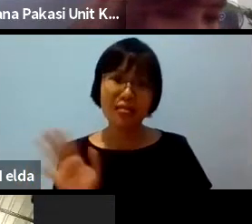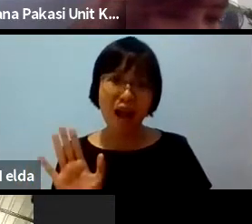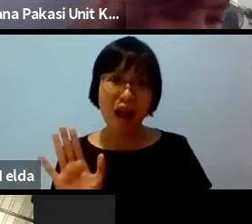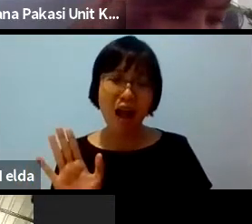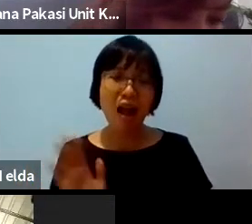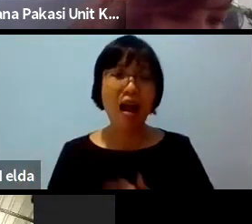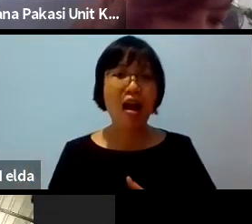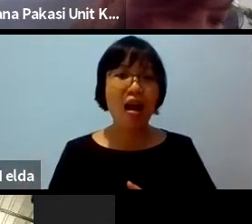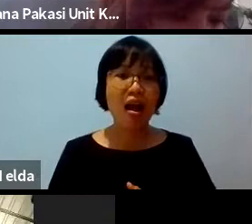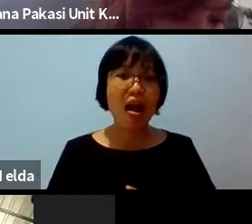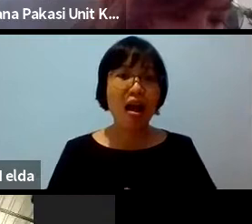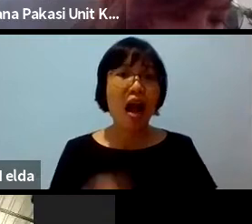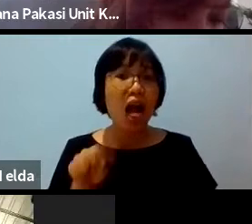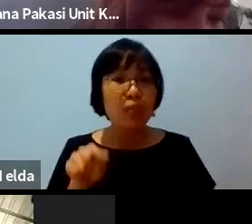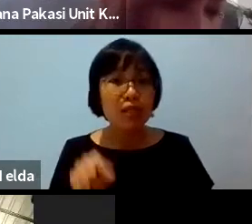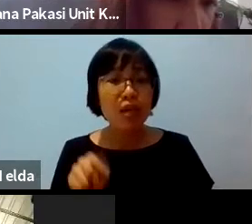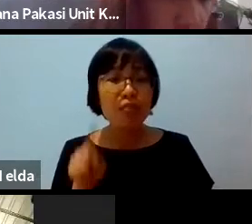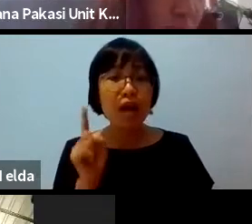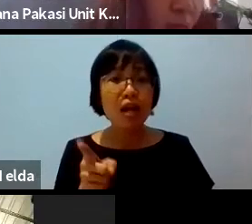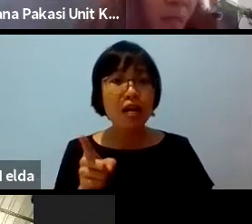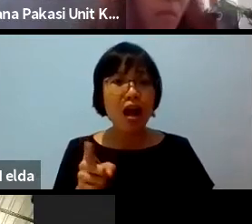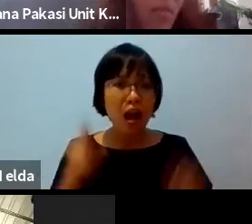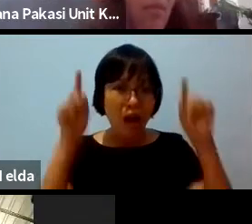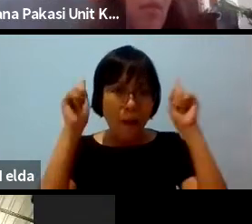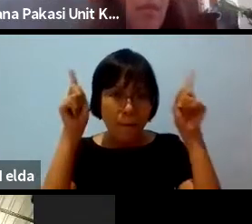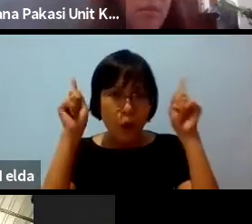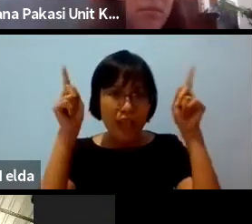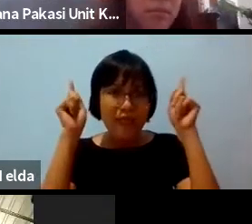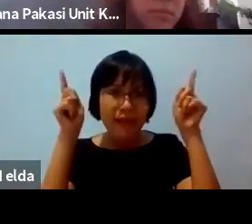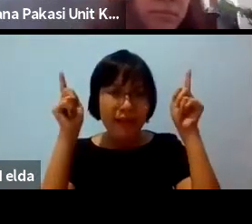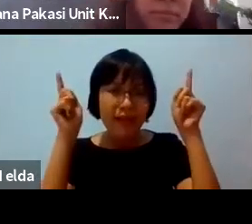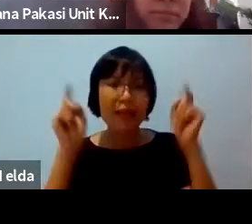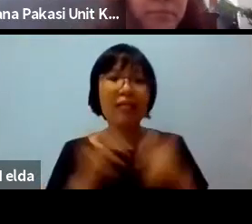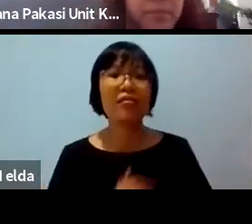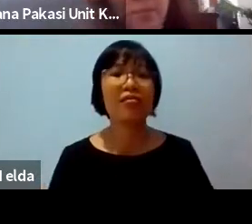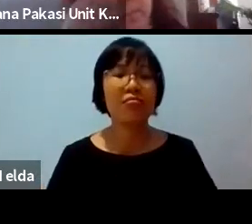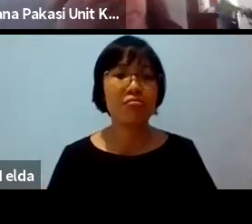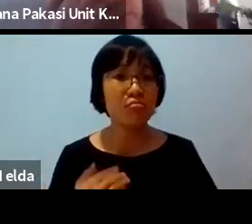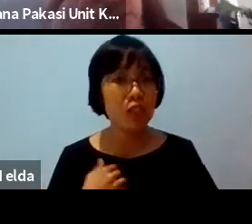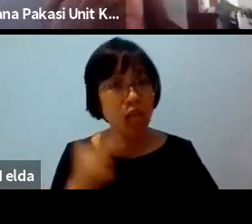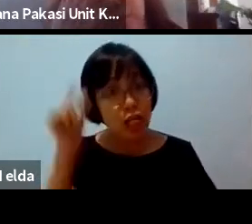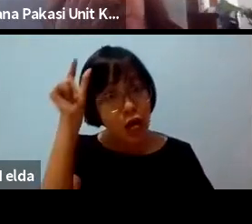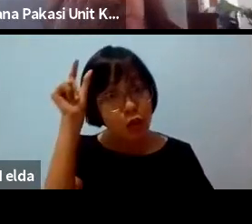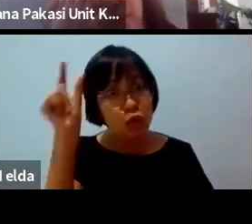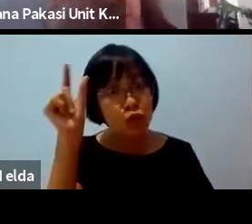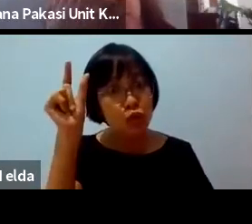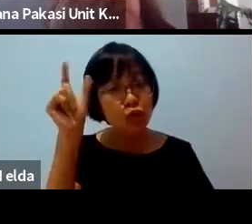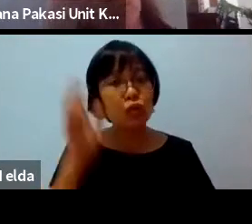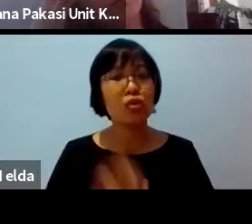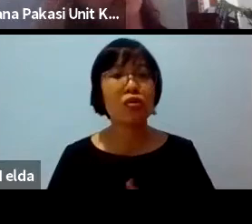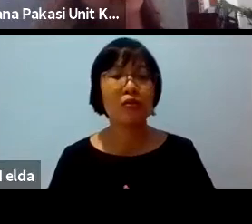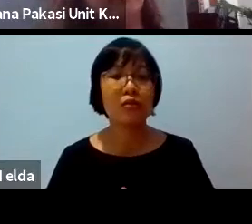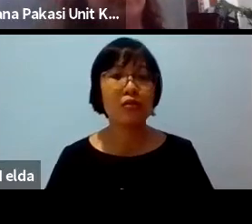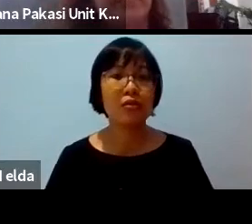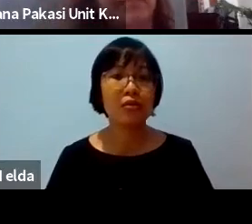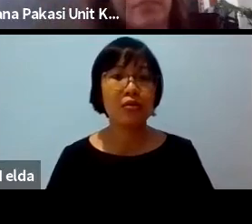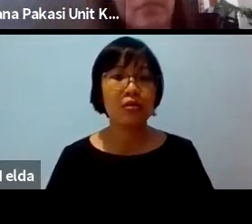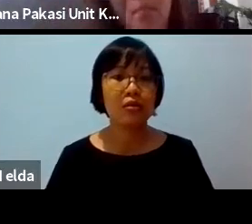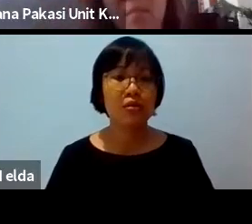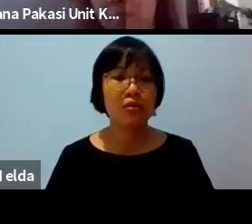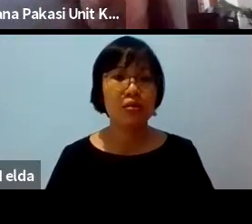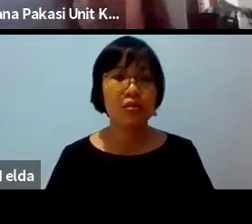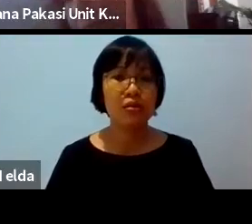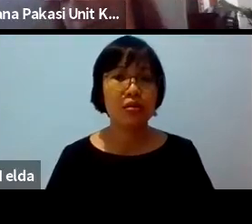ideologi politik tertentu, kayak gitu ya. Nah, saya mau mengusulkan aja, sebetulnya